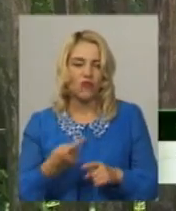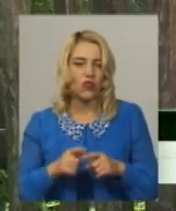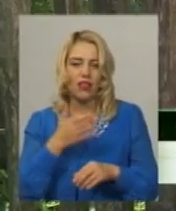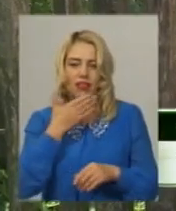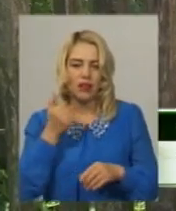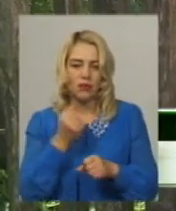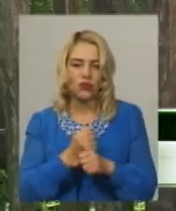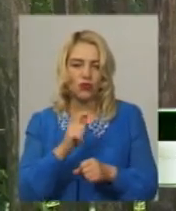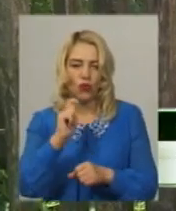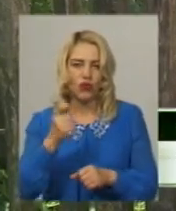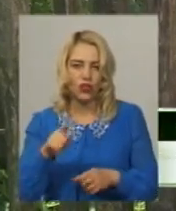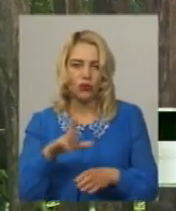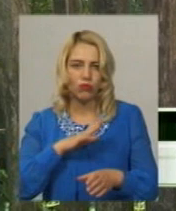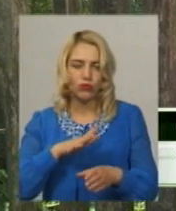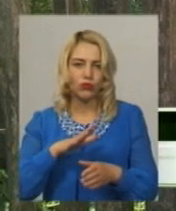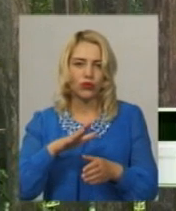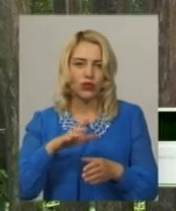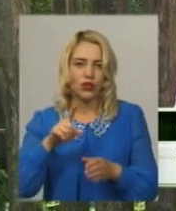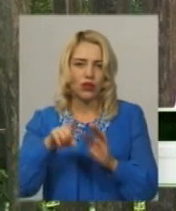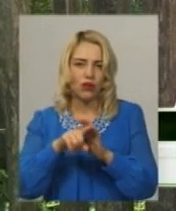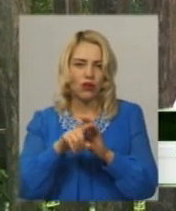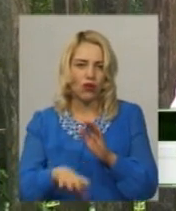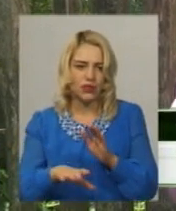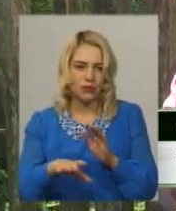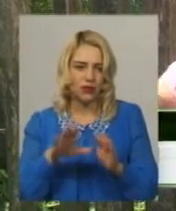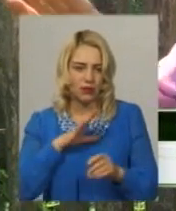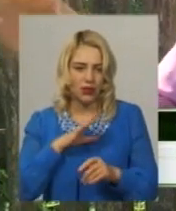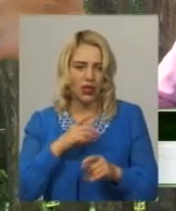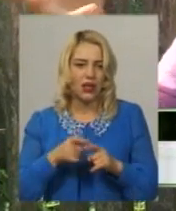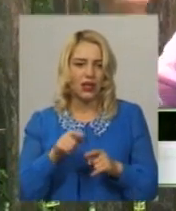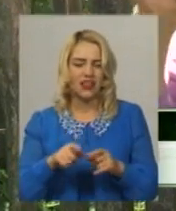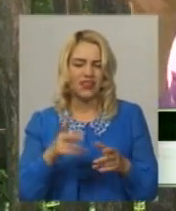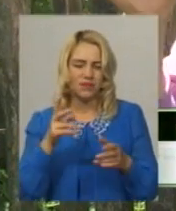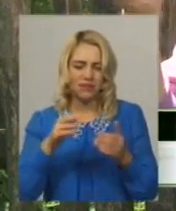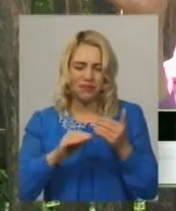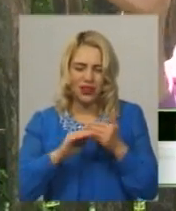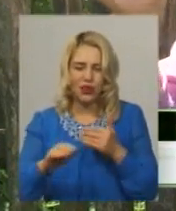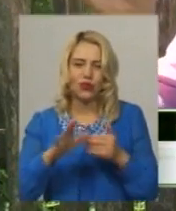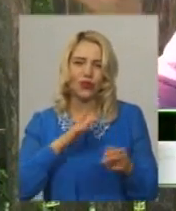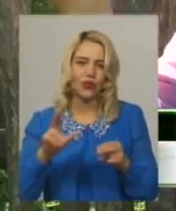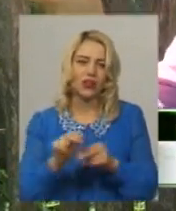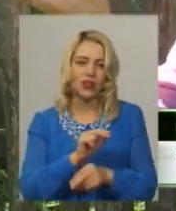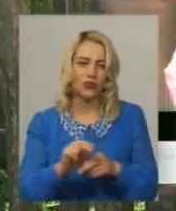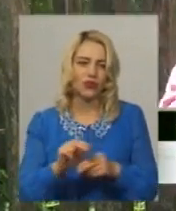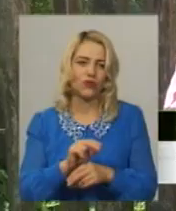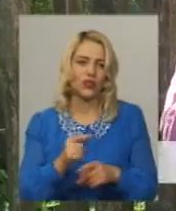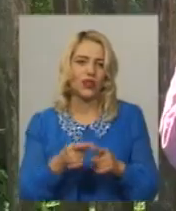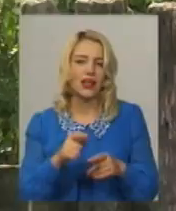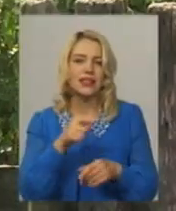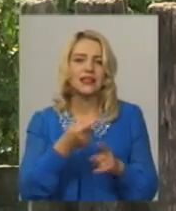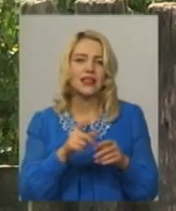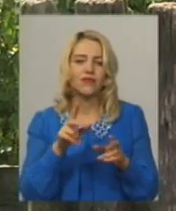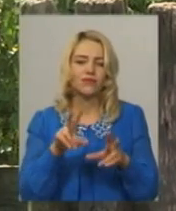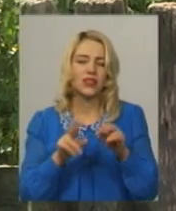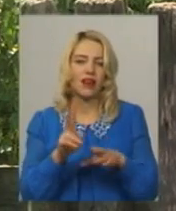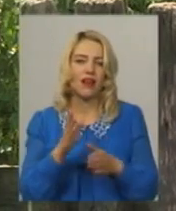працювала в війну, її розбило. То це її там підлогу, все вже ремонтували, хлібокомора була.